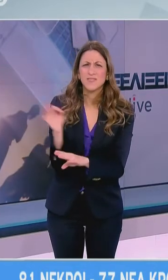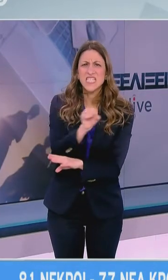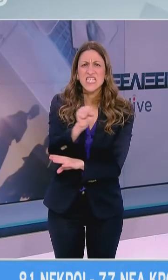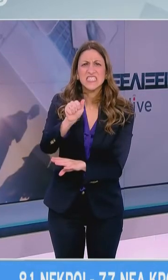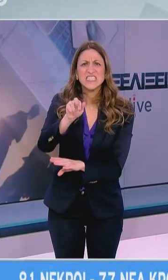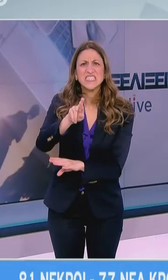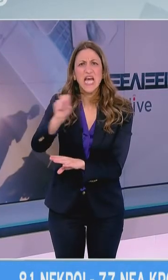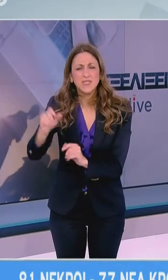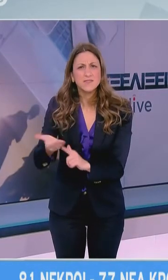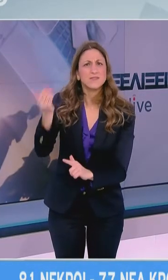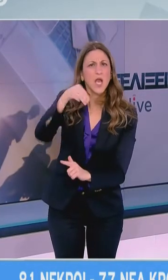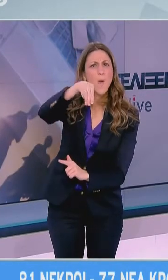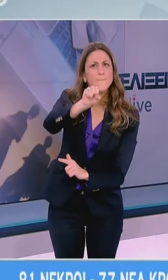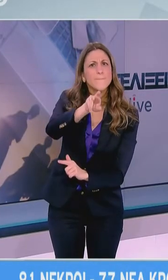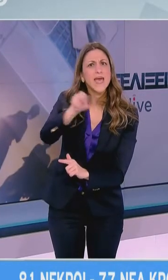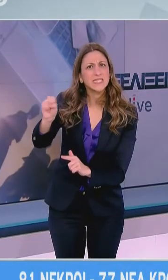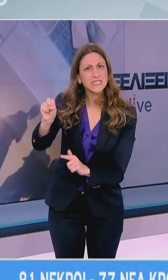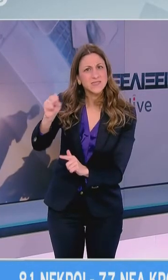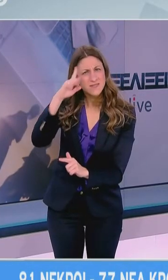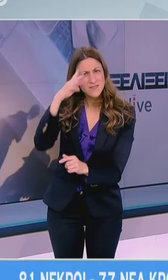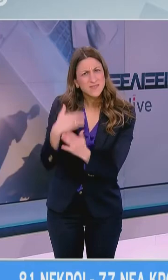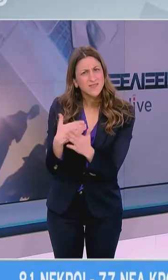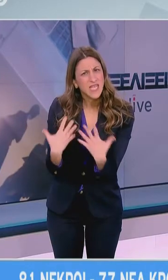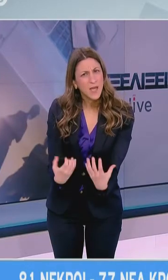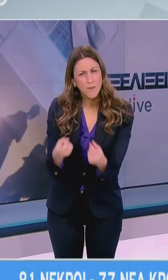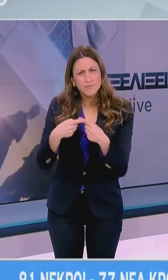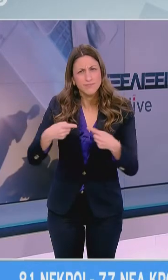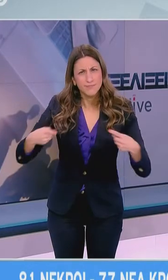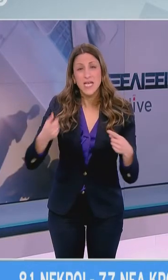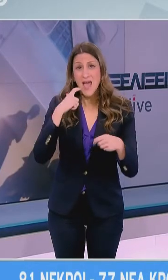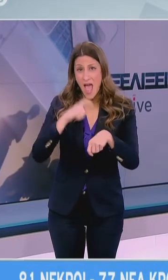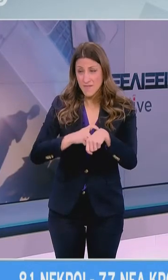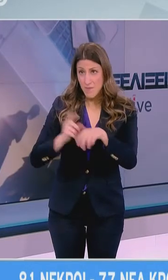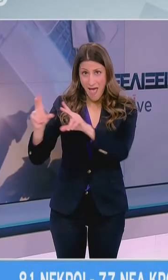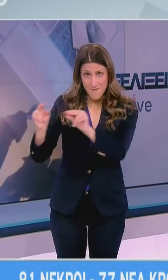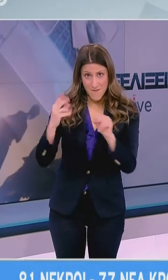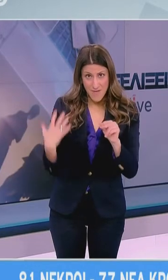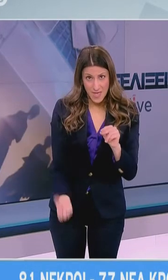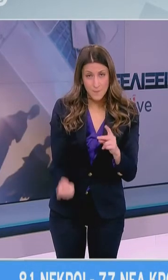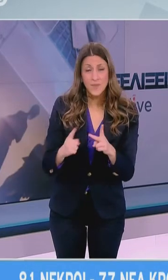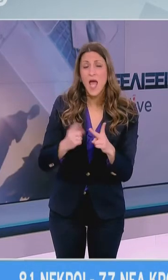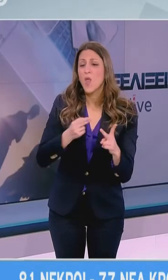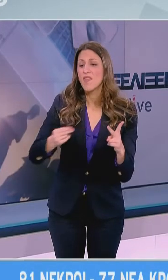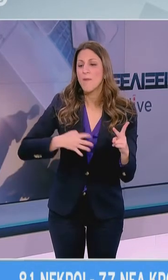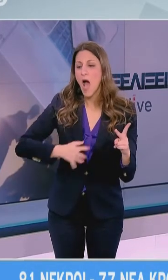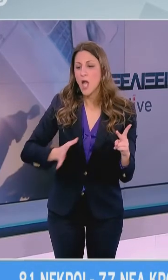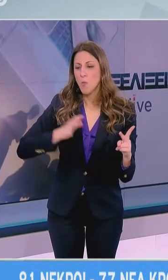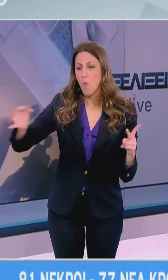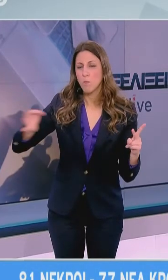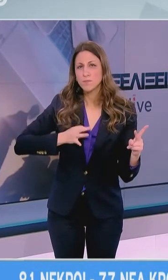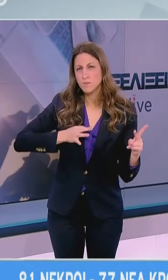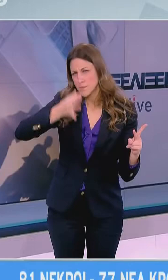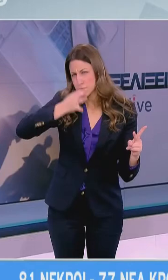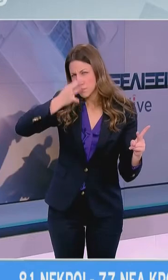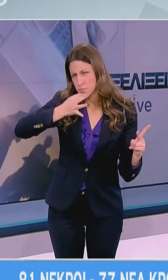εκφράζεται αισιοδοξία? Στο ίδιο πλαίσιο, και πάλι λόγω της συγγένειας του κορονοϊού με τον ιό που προκαλεί το κοινό κρυολόγημα, υπάρχει περίπτωση κάποιος που το έχει περάσει πρόσφατα